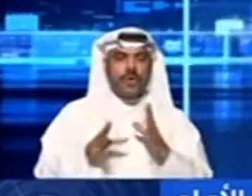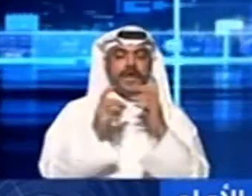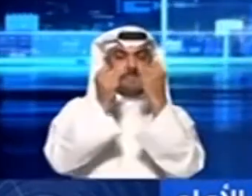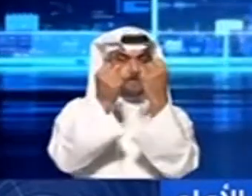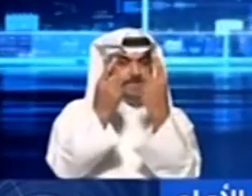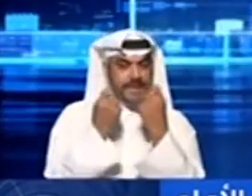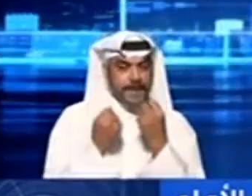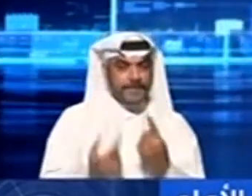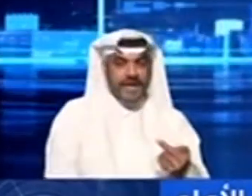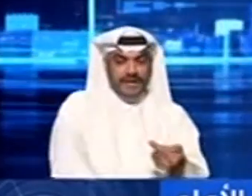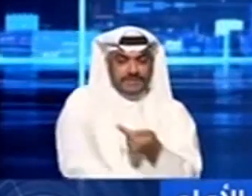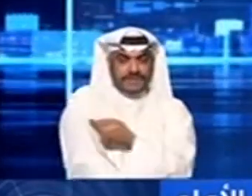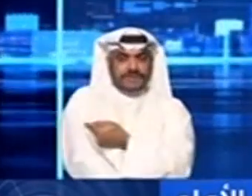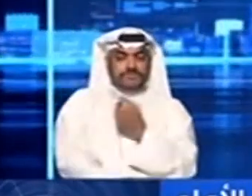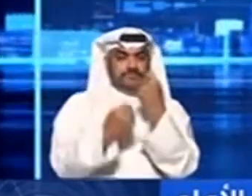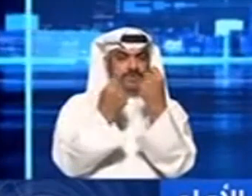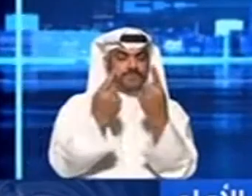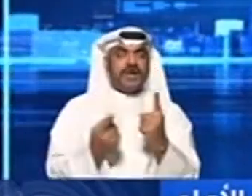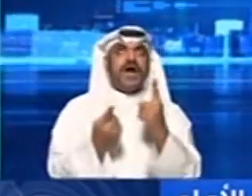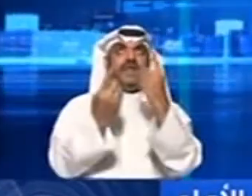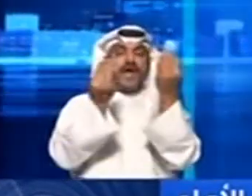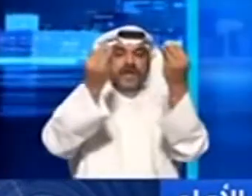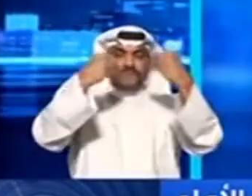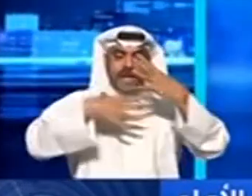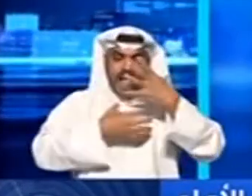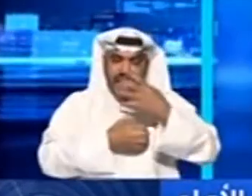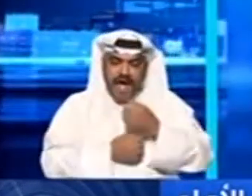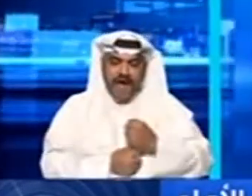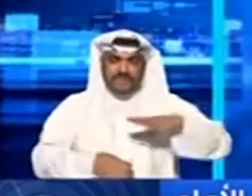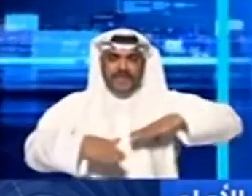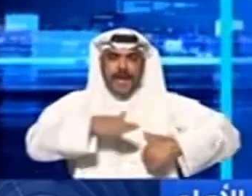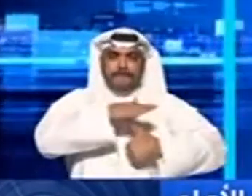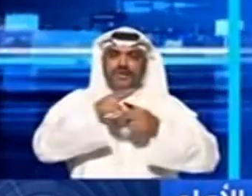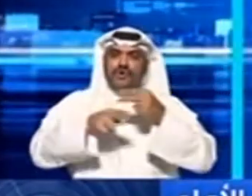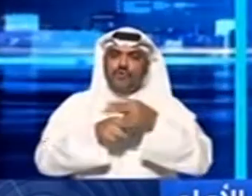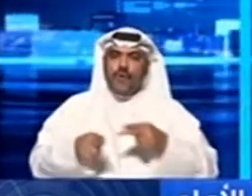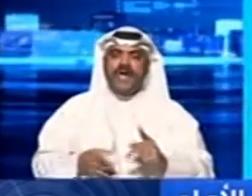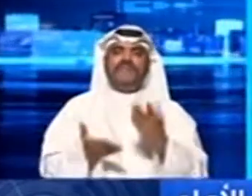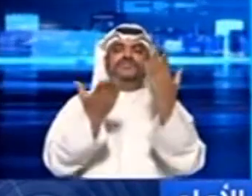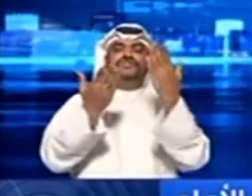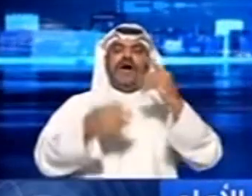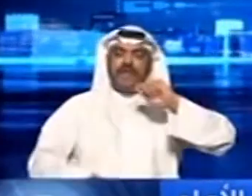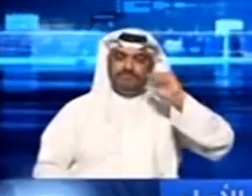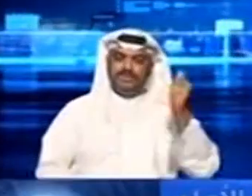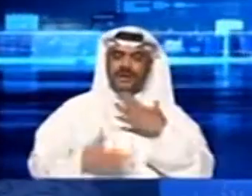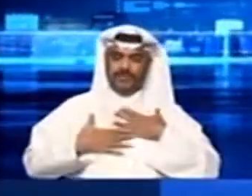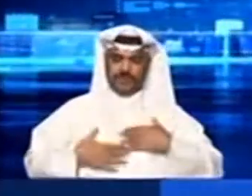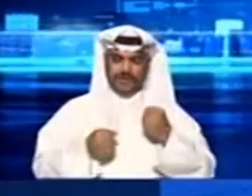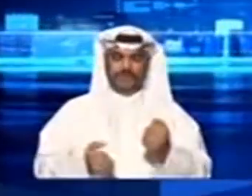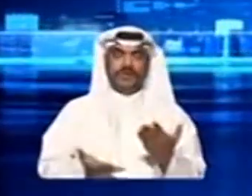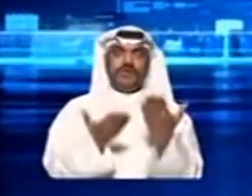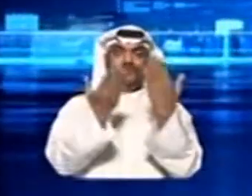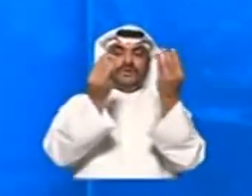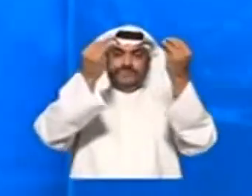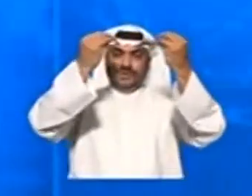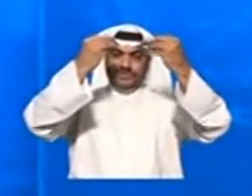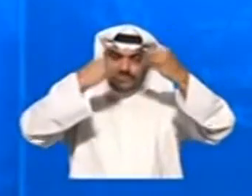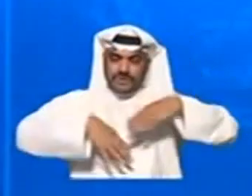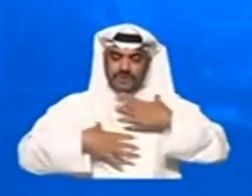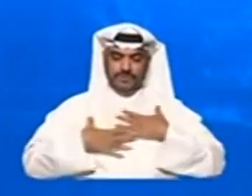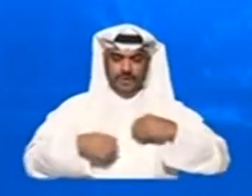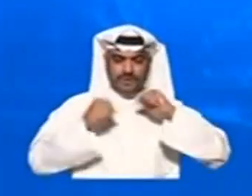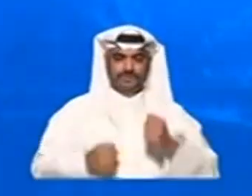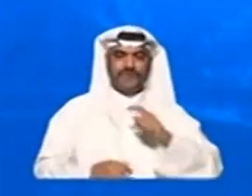السمو أمير البلاد الشيخ صباح الأحمد الجابر الصباح حفظه الله ورعاه، سائل المولى تعالى أن يمن عليه